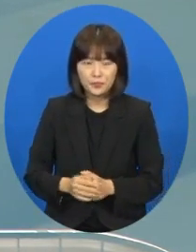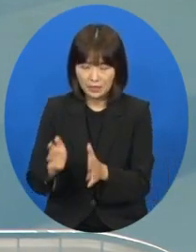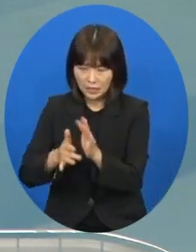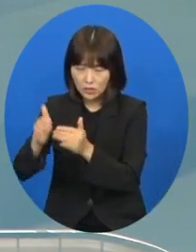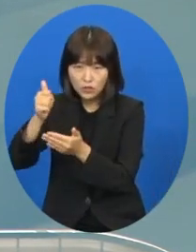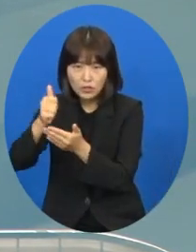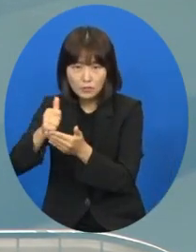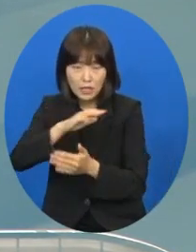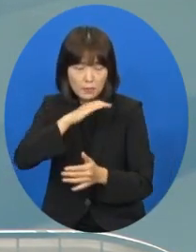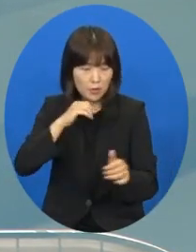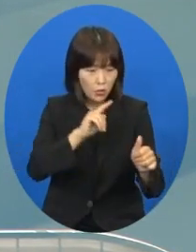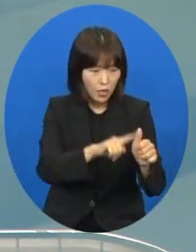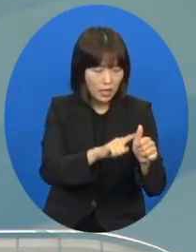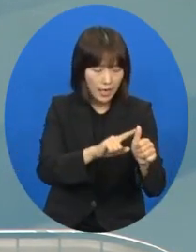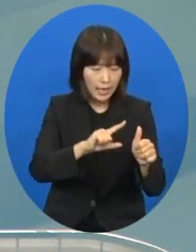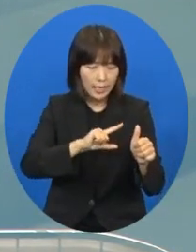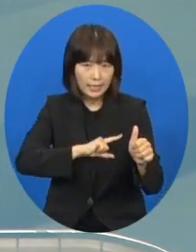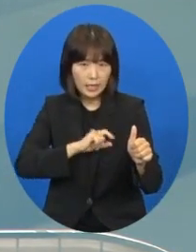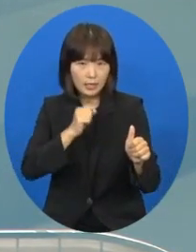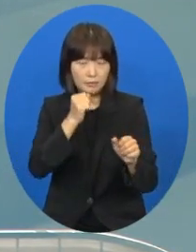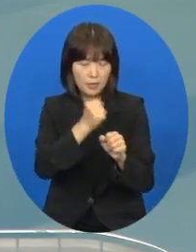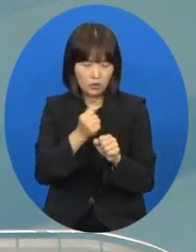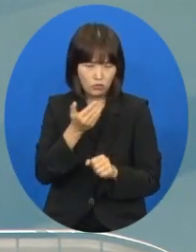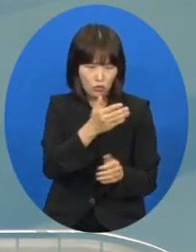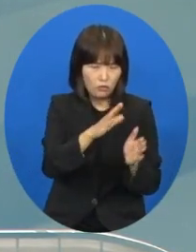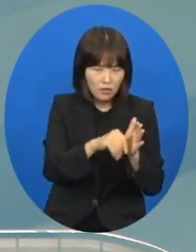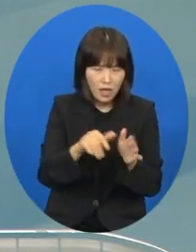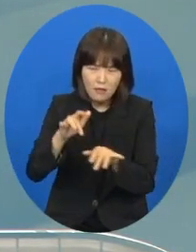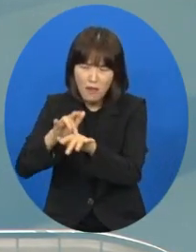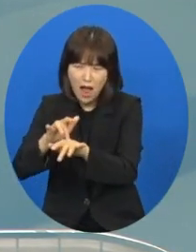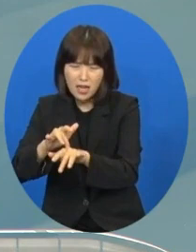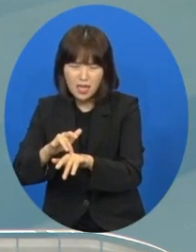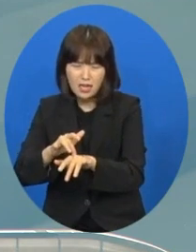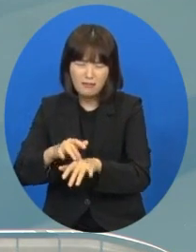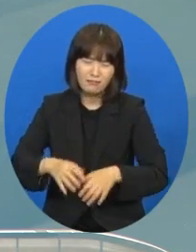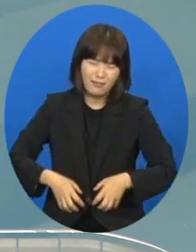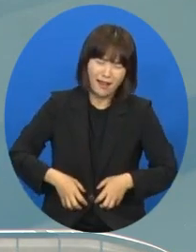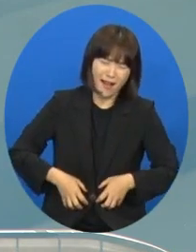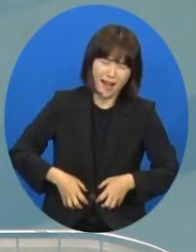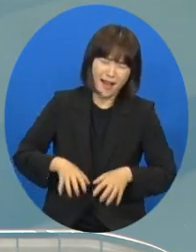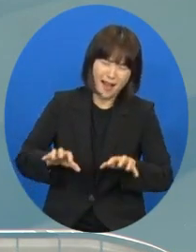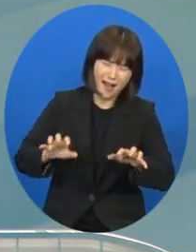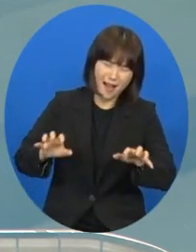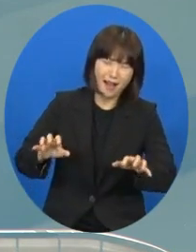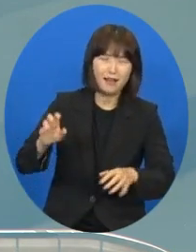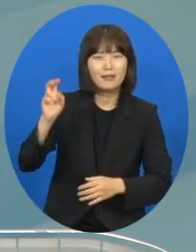베드로에게 이름을 붙여주었을 때 아마 마귀는 배꼽을 잡고 웃었을 거예요.